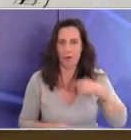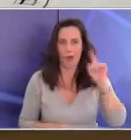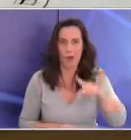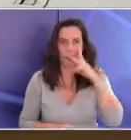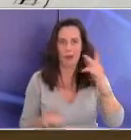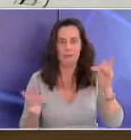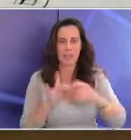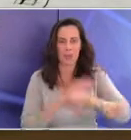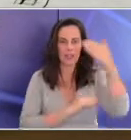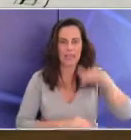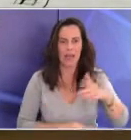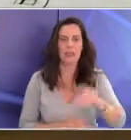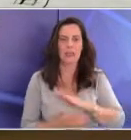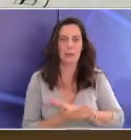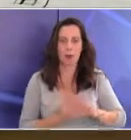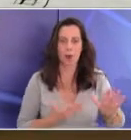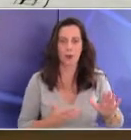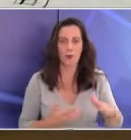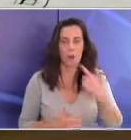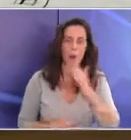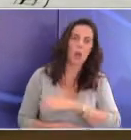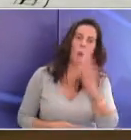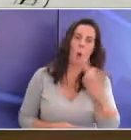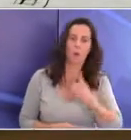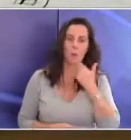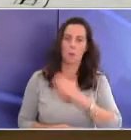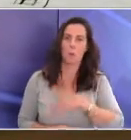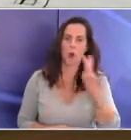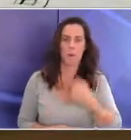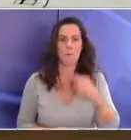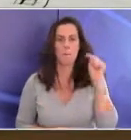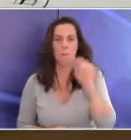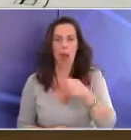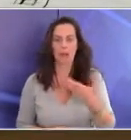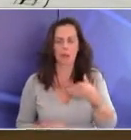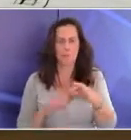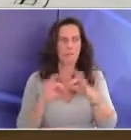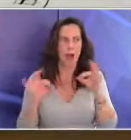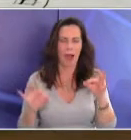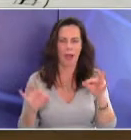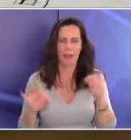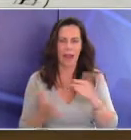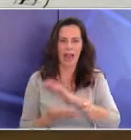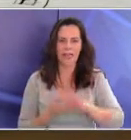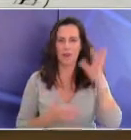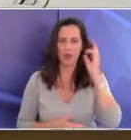למשחק כדורגל. זה פשוט, חבר'ה אמרו לי, בואי, באתי, זה גם היה בהתחלה חינם